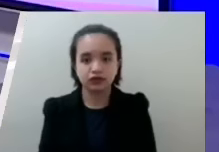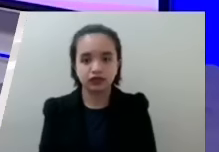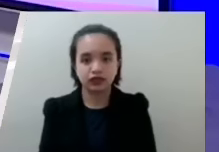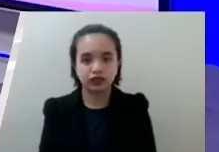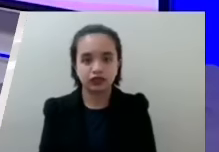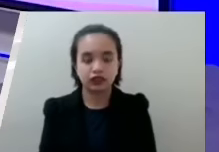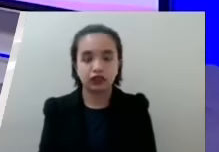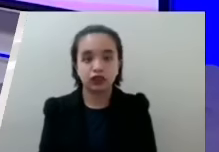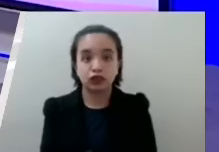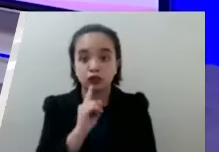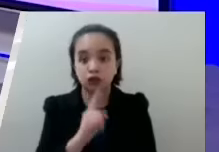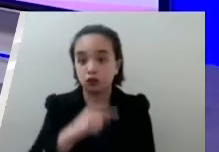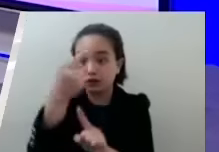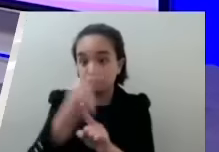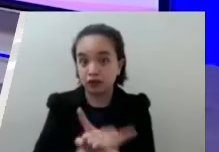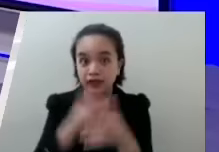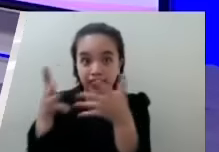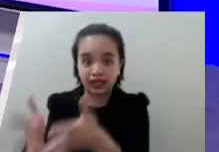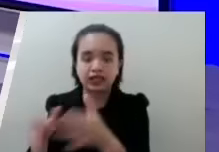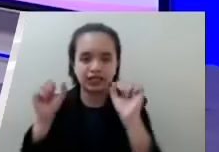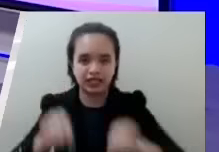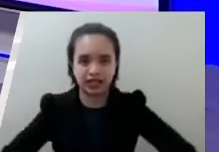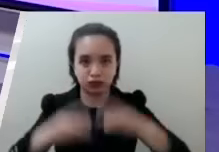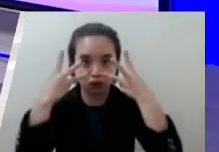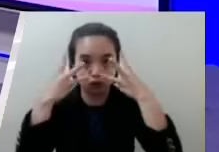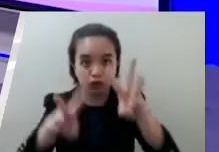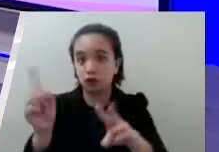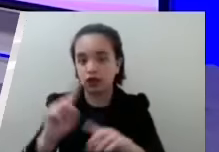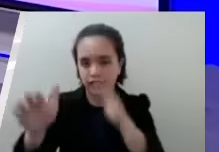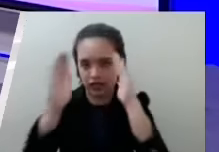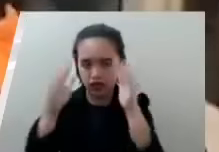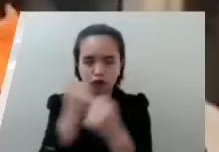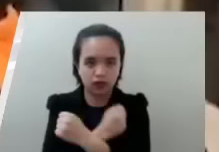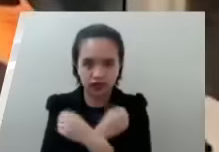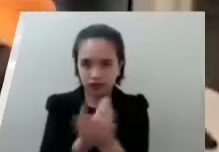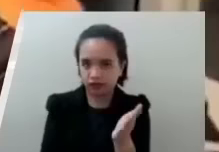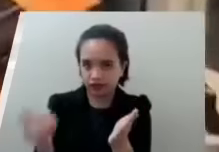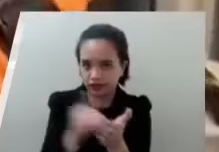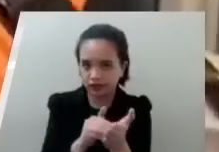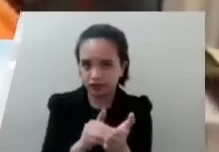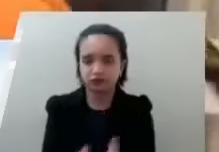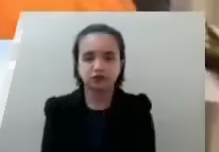Exactly 1 month na lang mapapanood lang sa big screen ang Hello, Love Again.